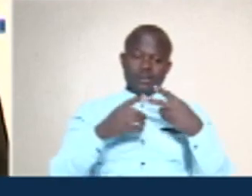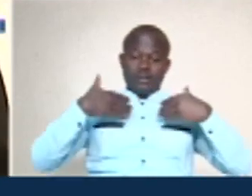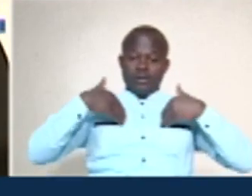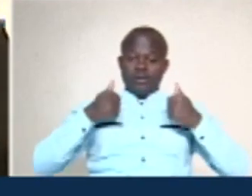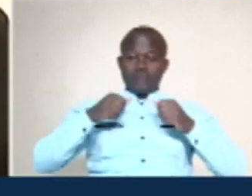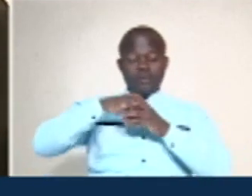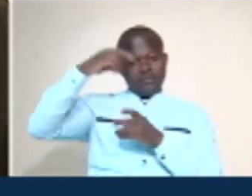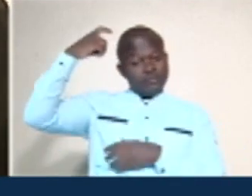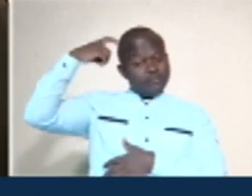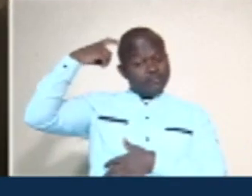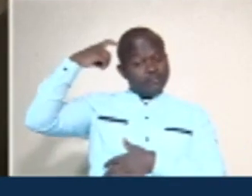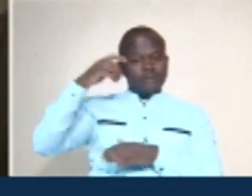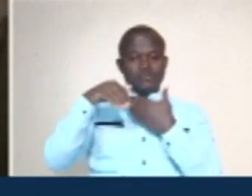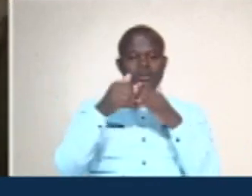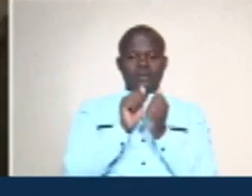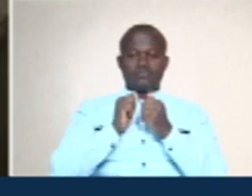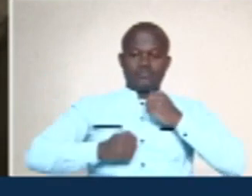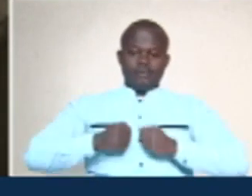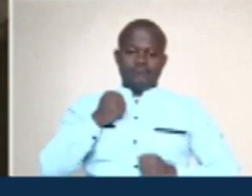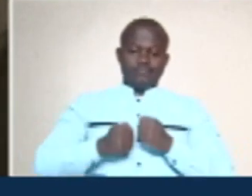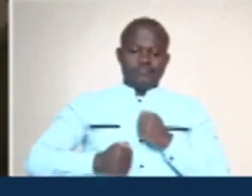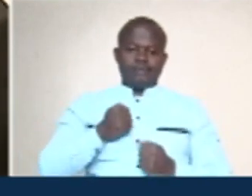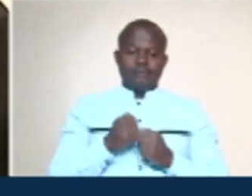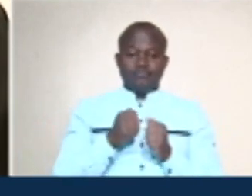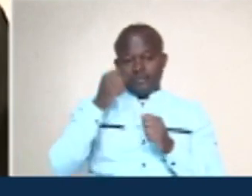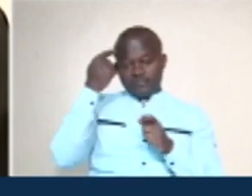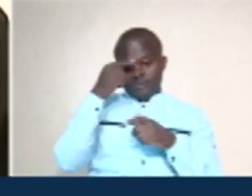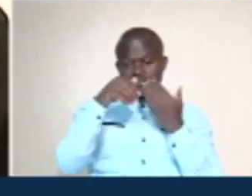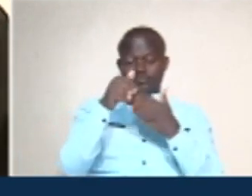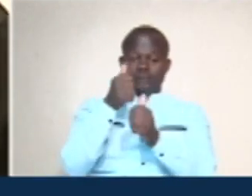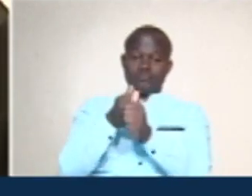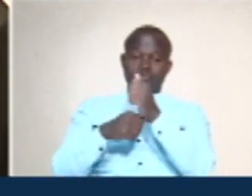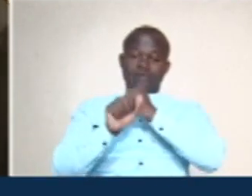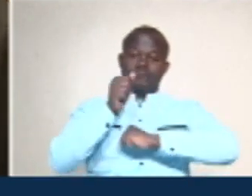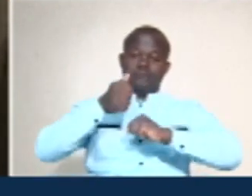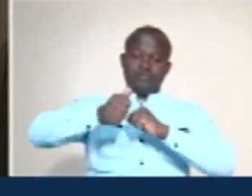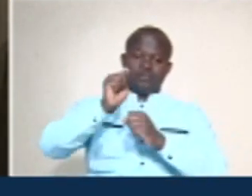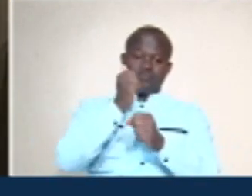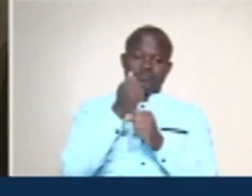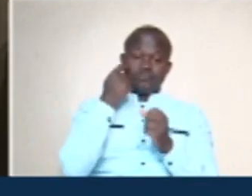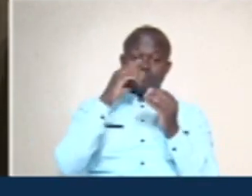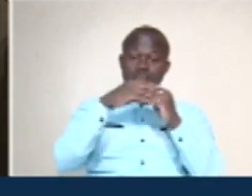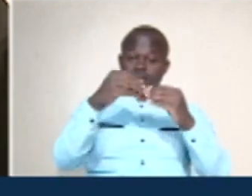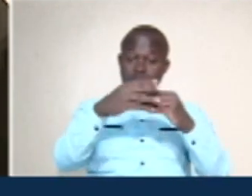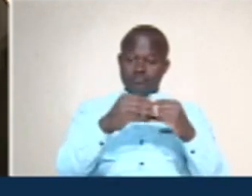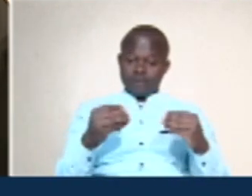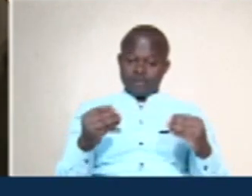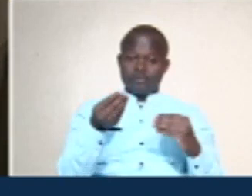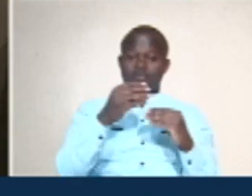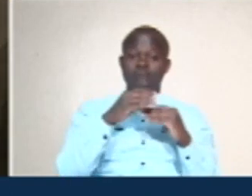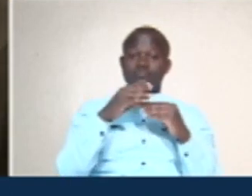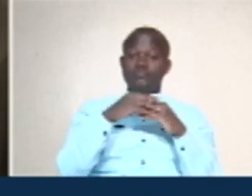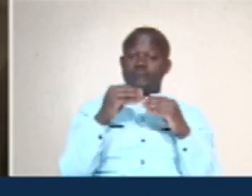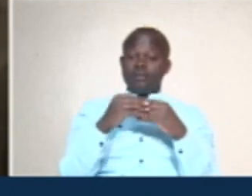n'ubuzima bwo mu mutwe ndetse na siporo. Kuri buri gikorwa ukoze ubona amanota. Ayo